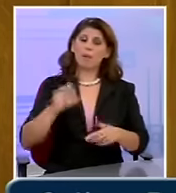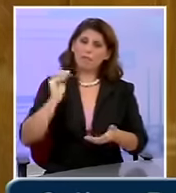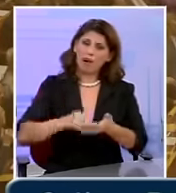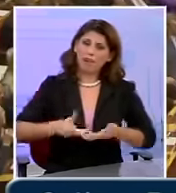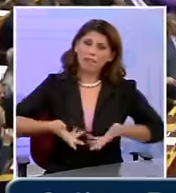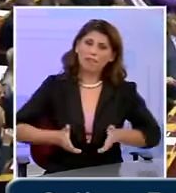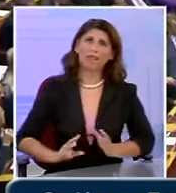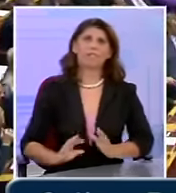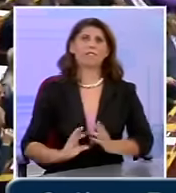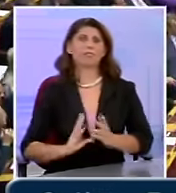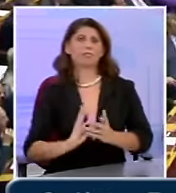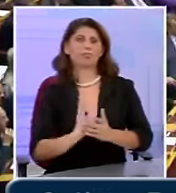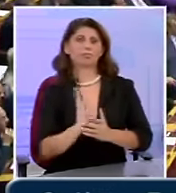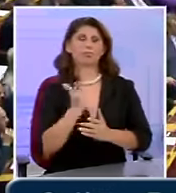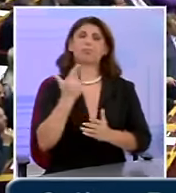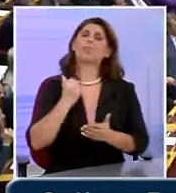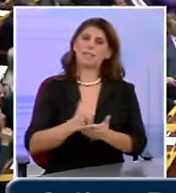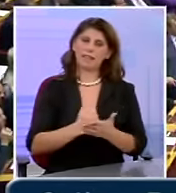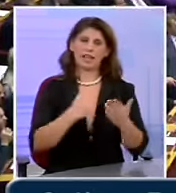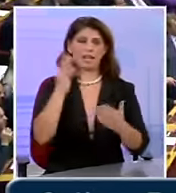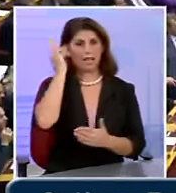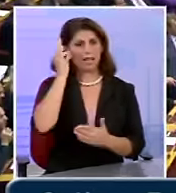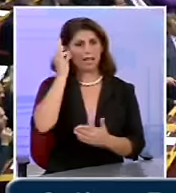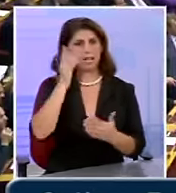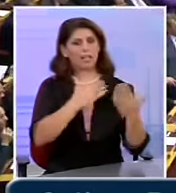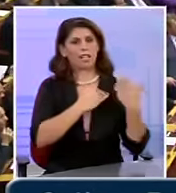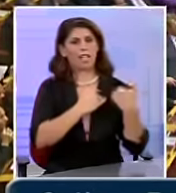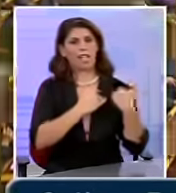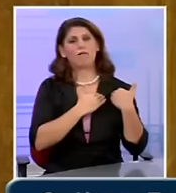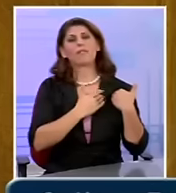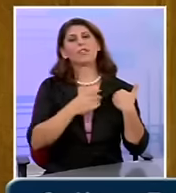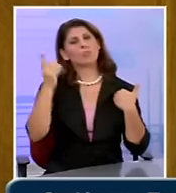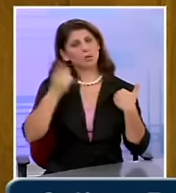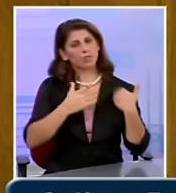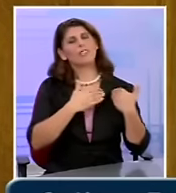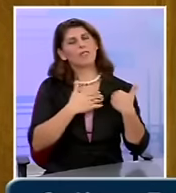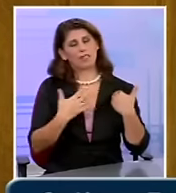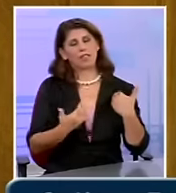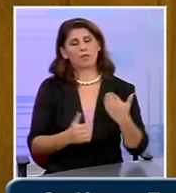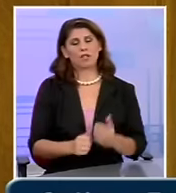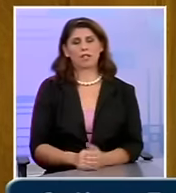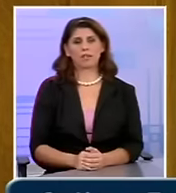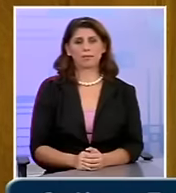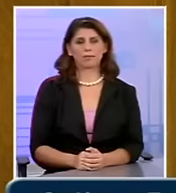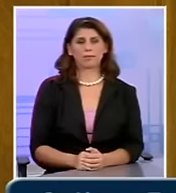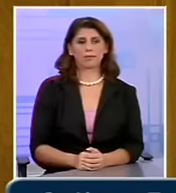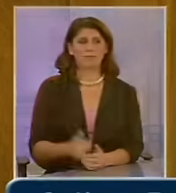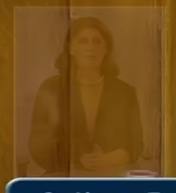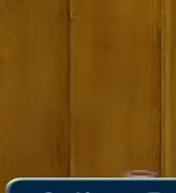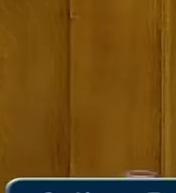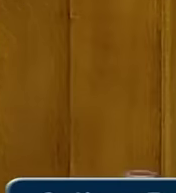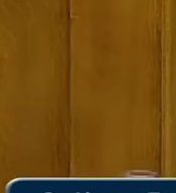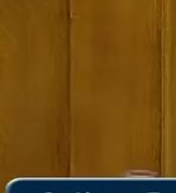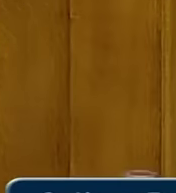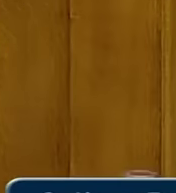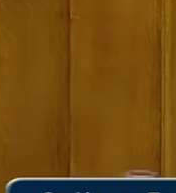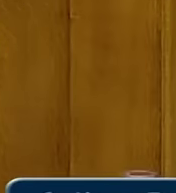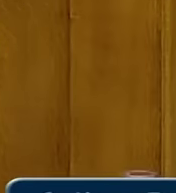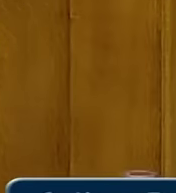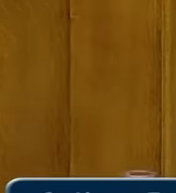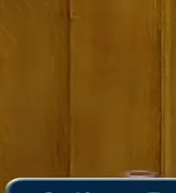πρέπει και η Γαλλία να αναλάβει το μερίδιο της ευθύνης που της αναλογεί. Και αν θέλετε πραγματικά να υπάρξει επόμενο στάδιο